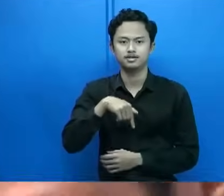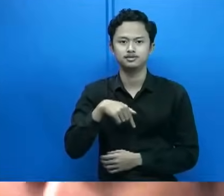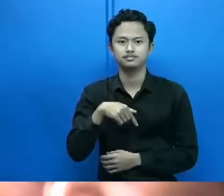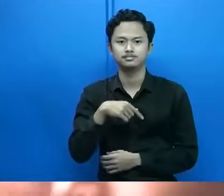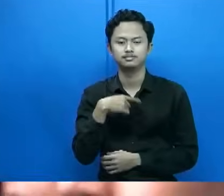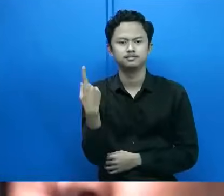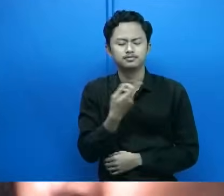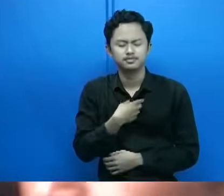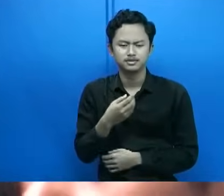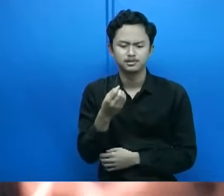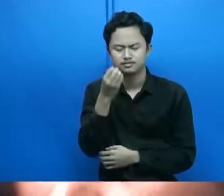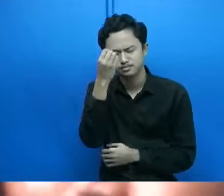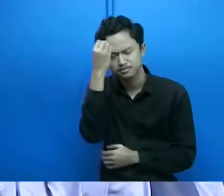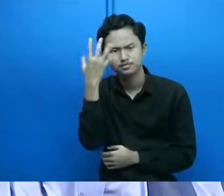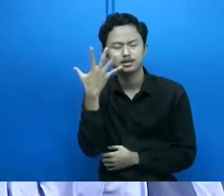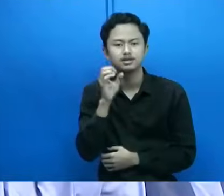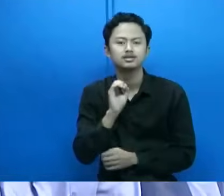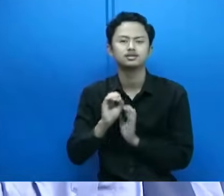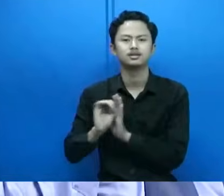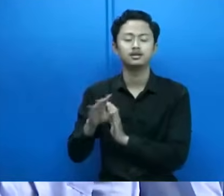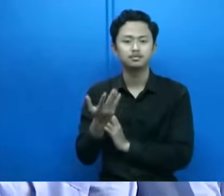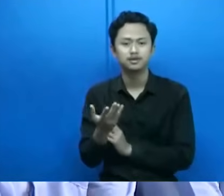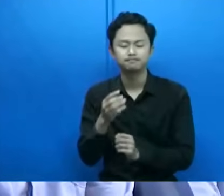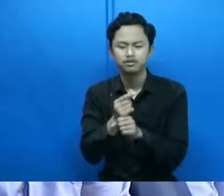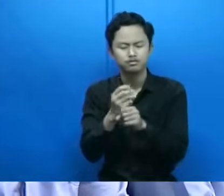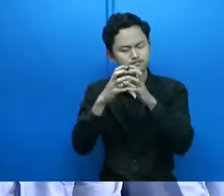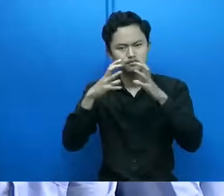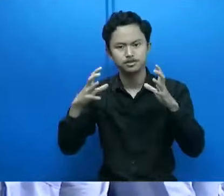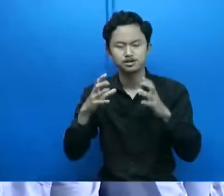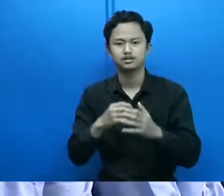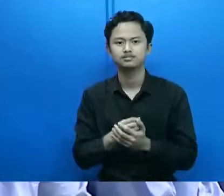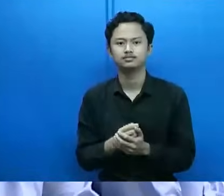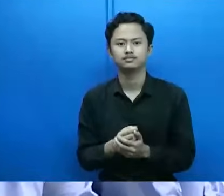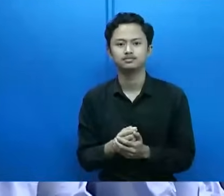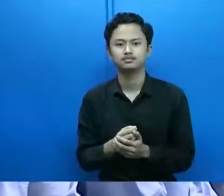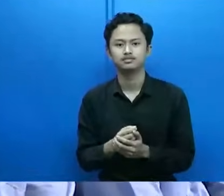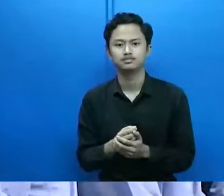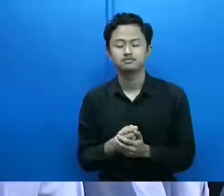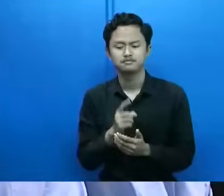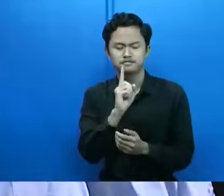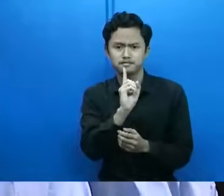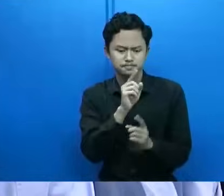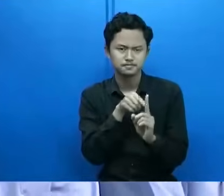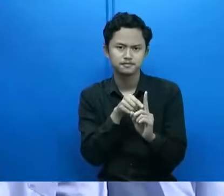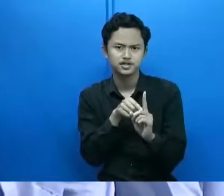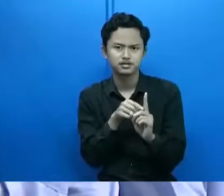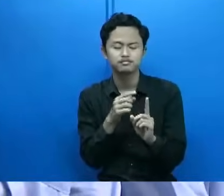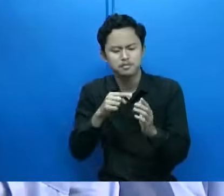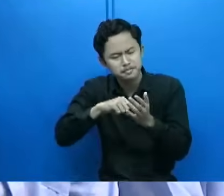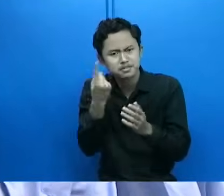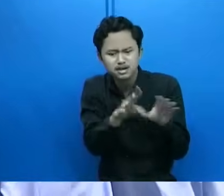Kita kehilangan salah satu guru besar kita, salah satu guru yang mungkin salah satu di awal kali kita mengadakan Hijrah